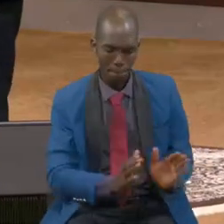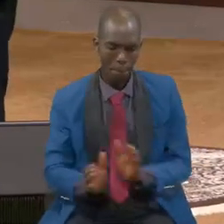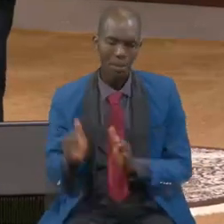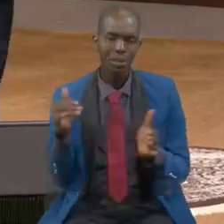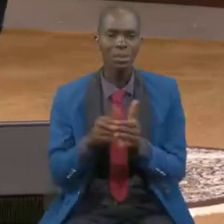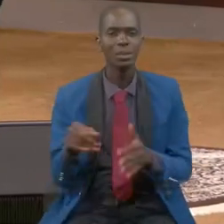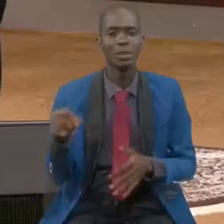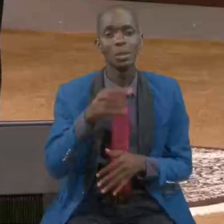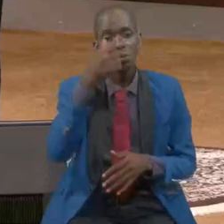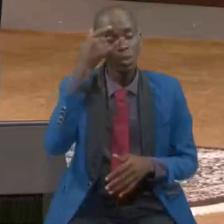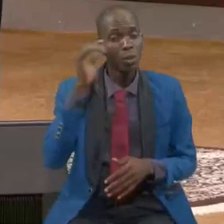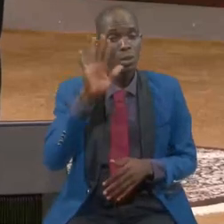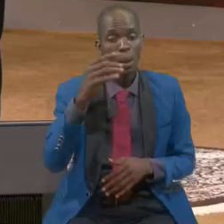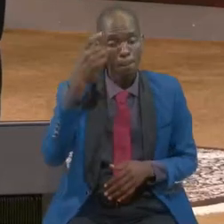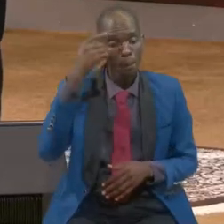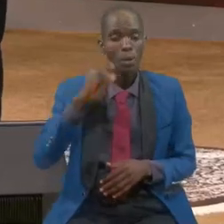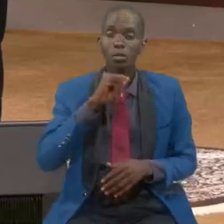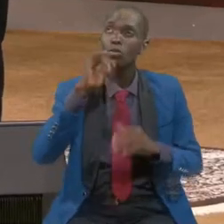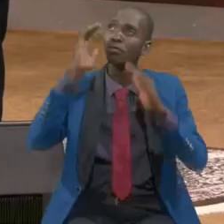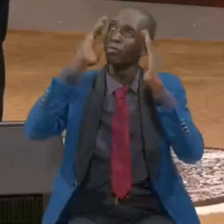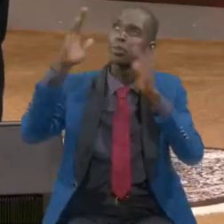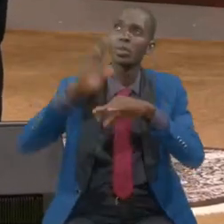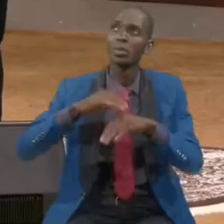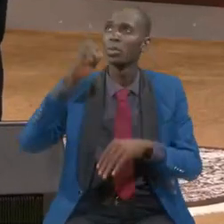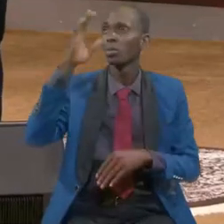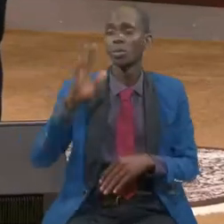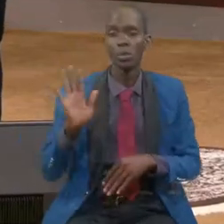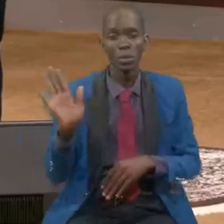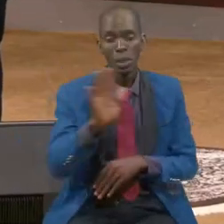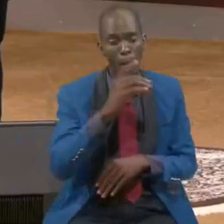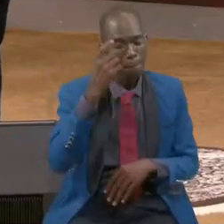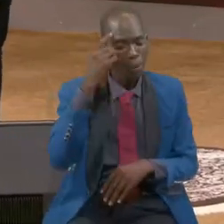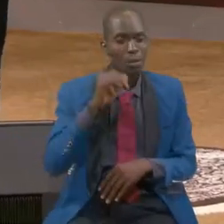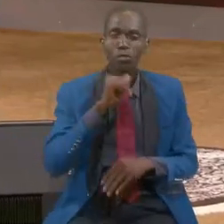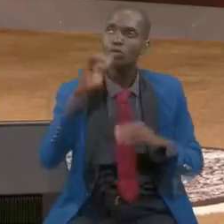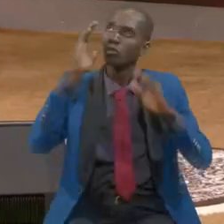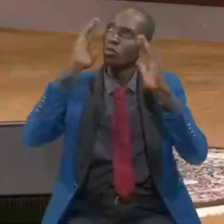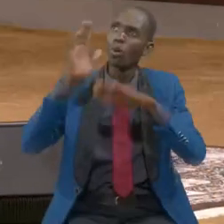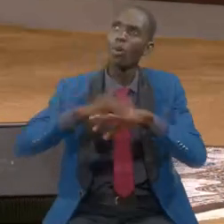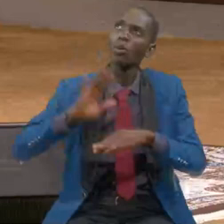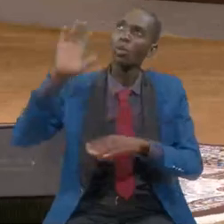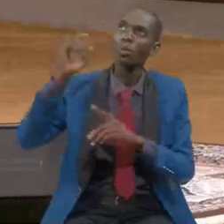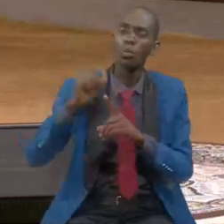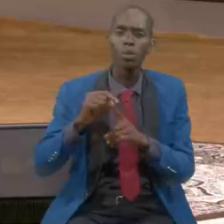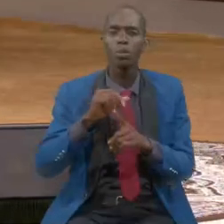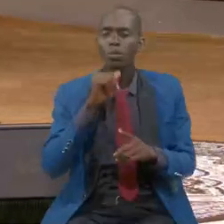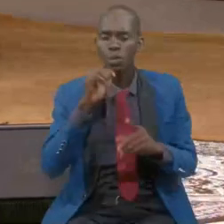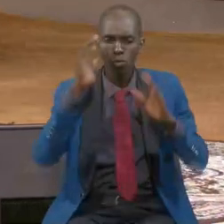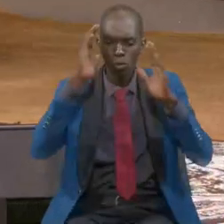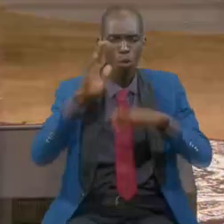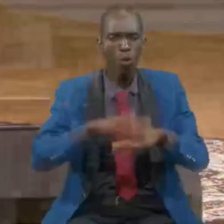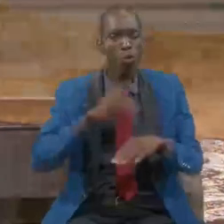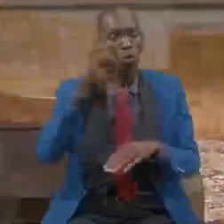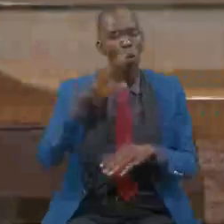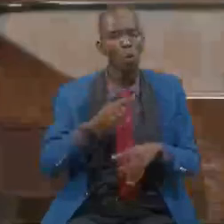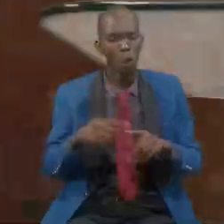À cause de cela, parce que leur esprit n'est pas concentré sur Dieu, ce n'est pas sur la vérité, ce n'est